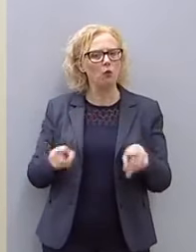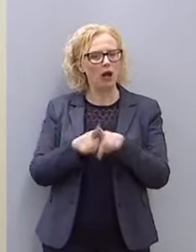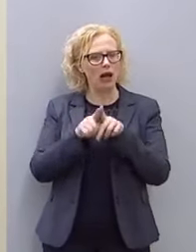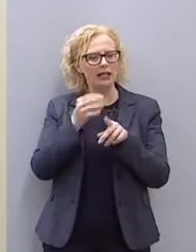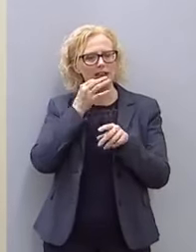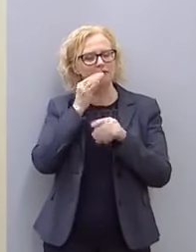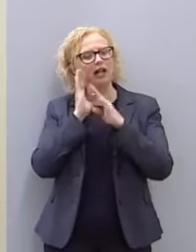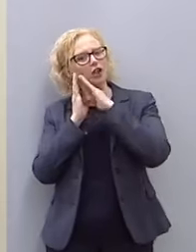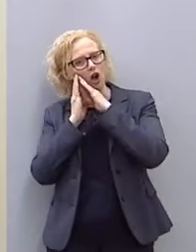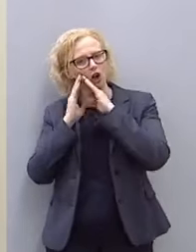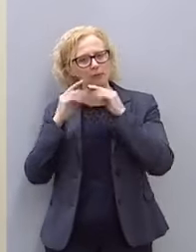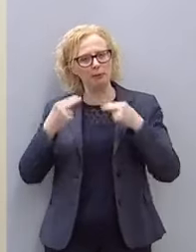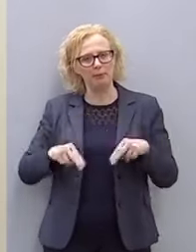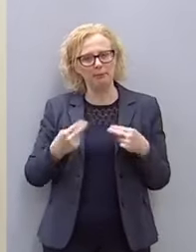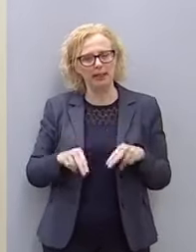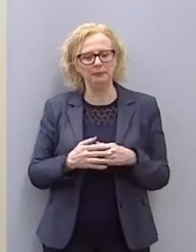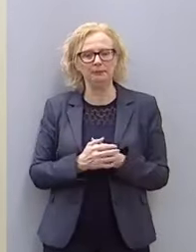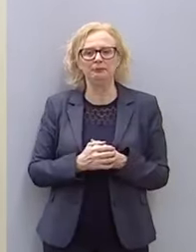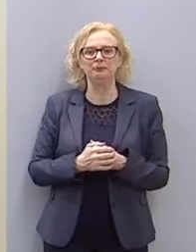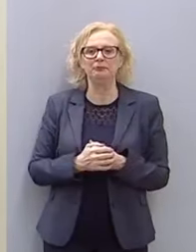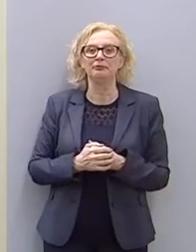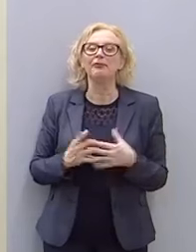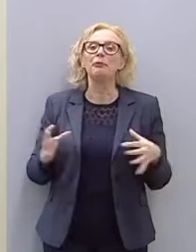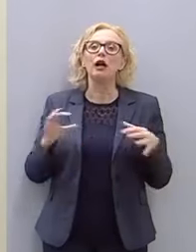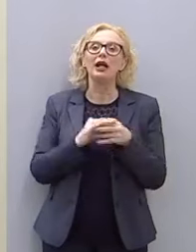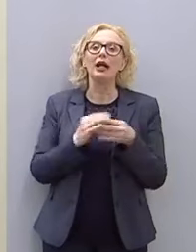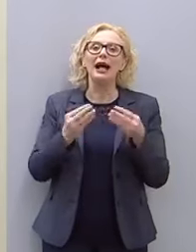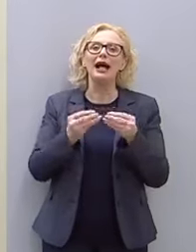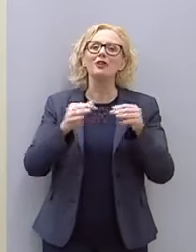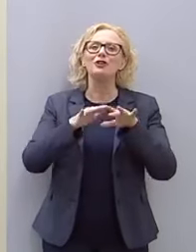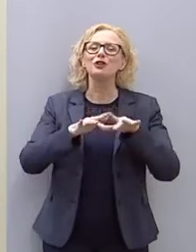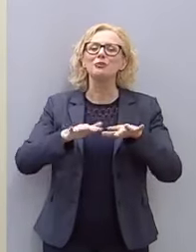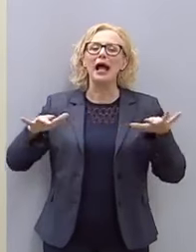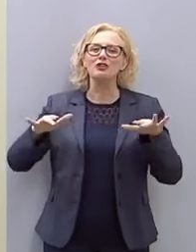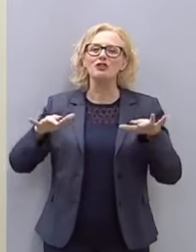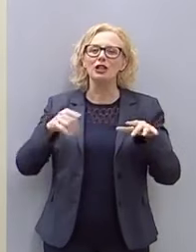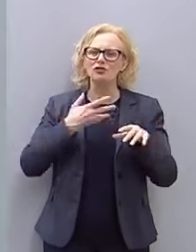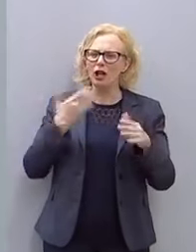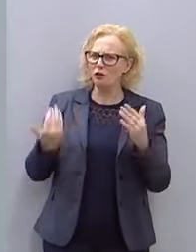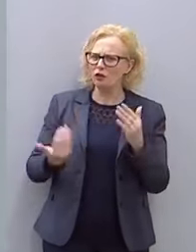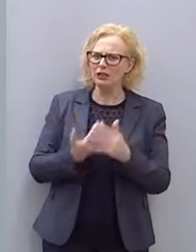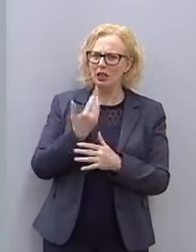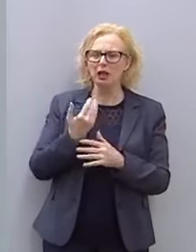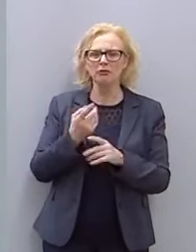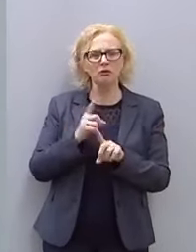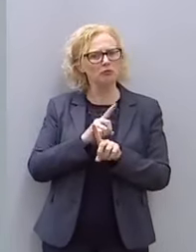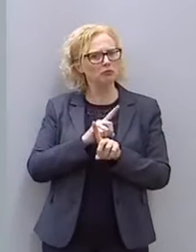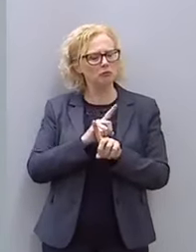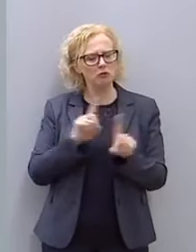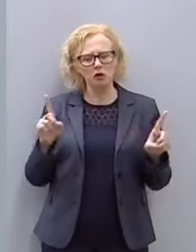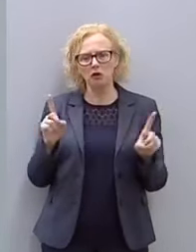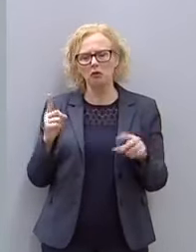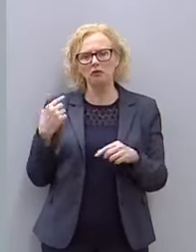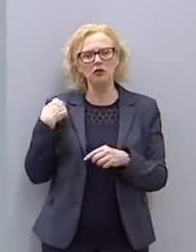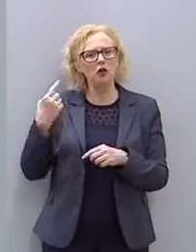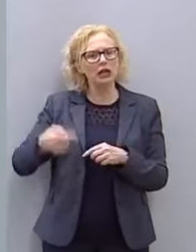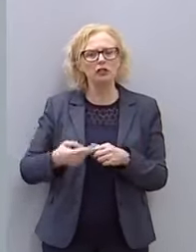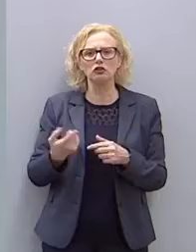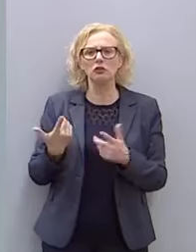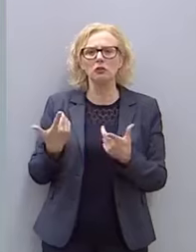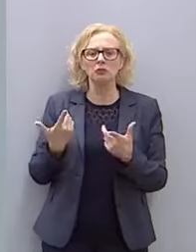torniamo magari sulle novità delle spiagge presidente se ne ha no sulle spiagge non abbiamo al momento